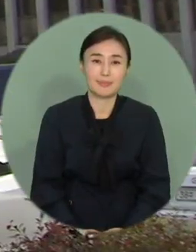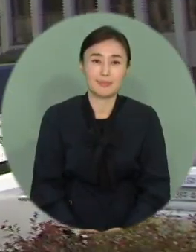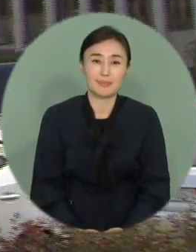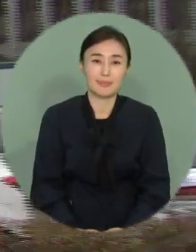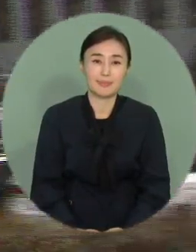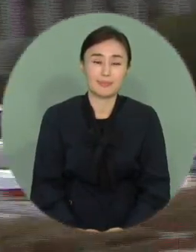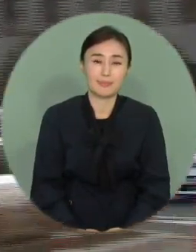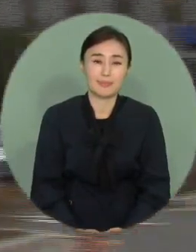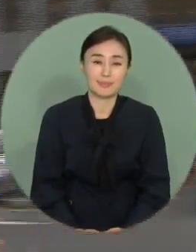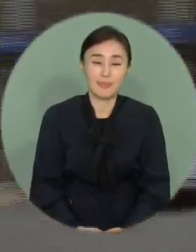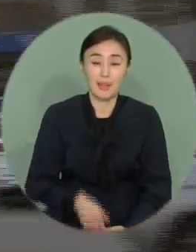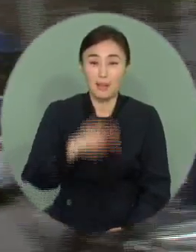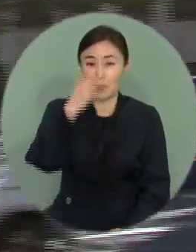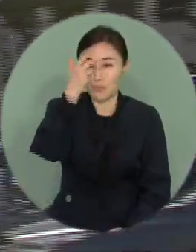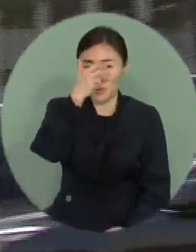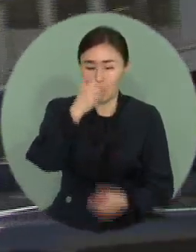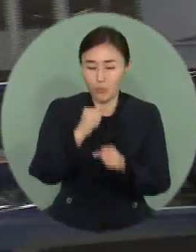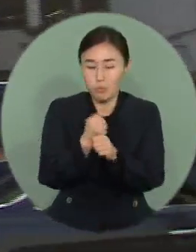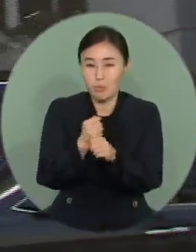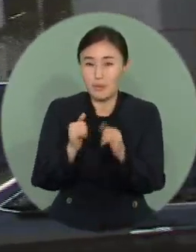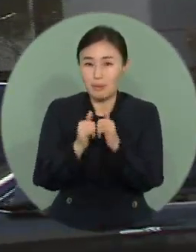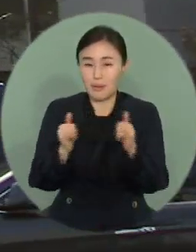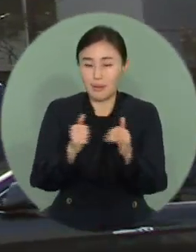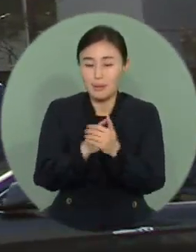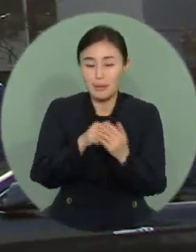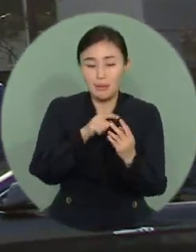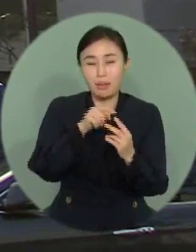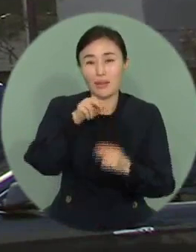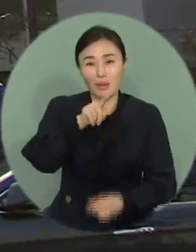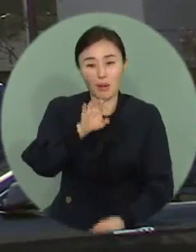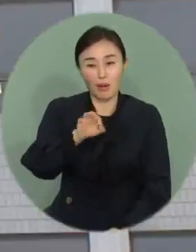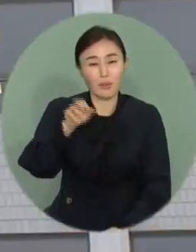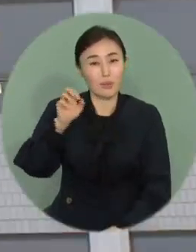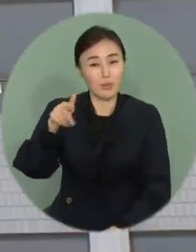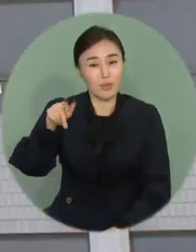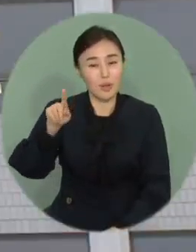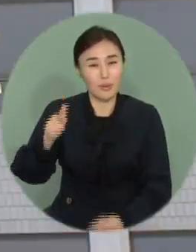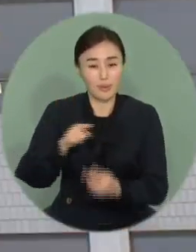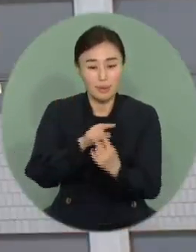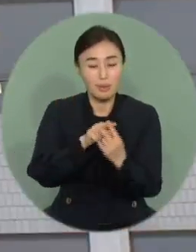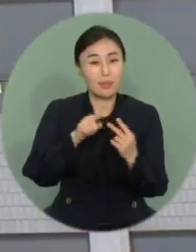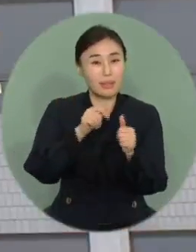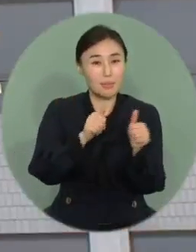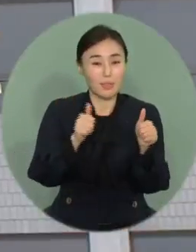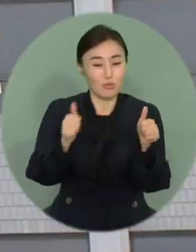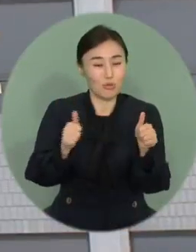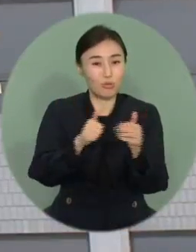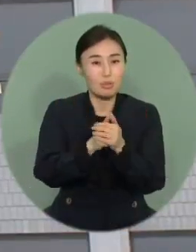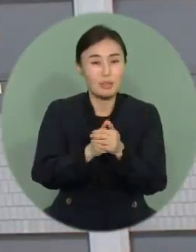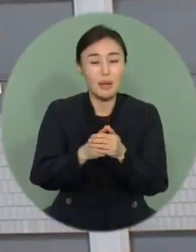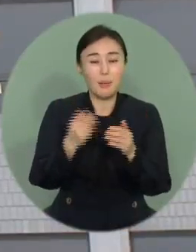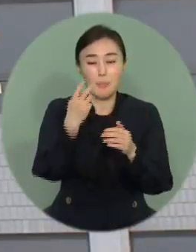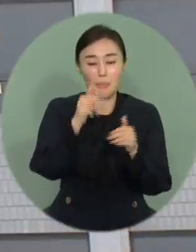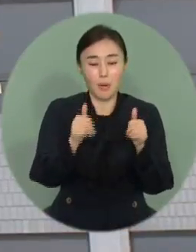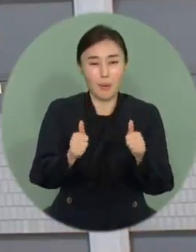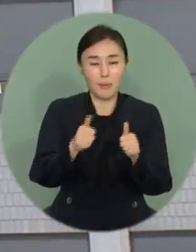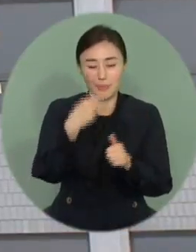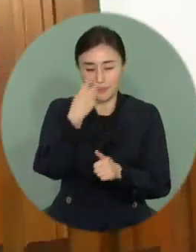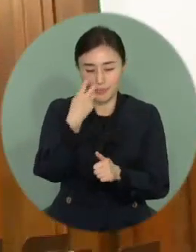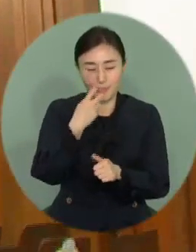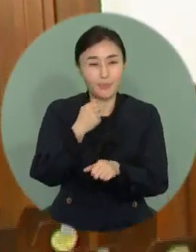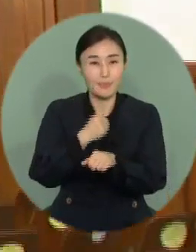기자입니다 검경 브로커 성모 씨와 전모 씨에 대한 결심공판이 광주지법 2002호 법정에서 진행됐습니다